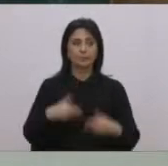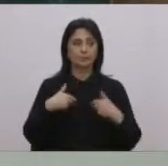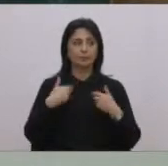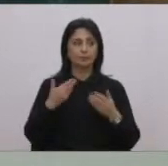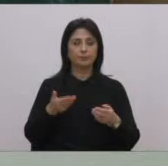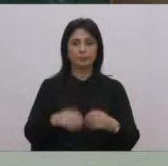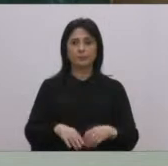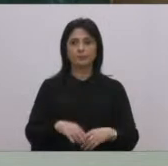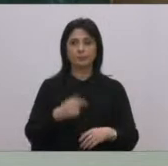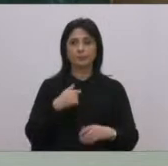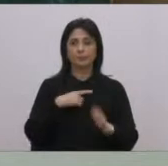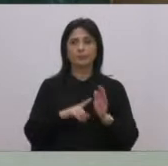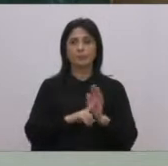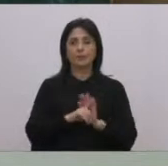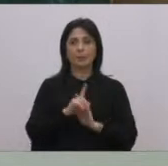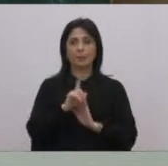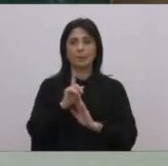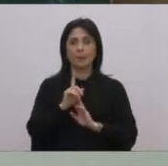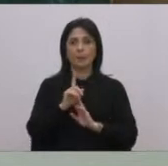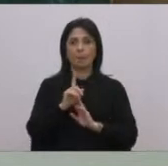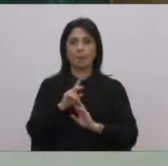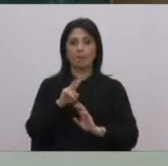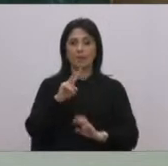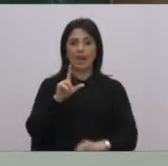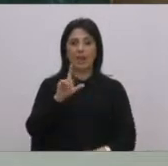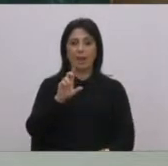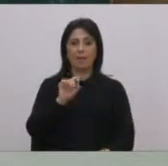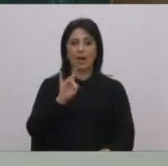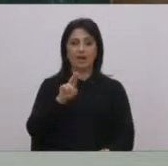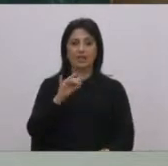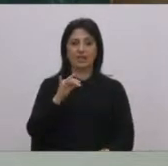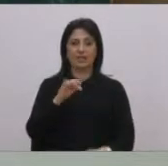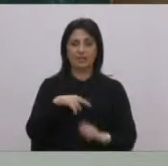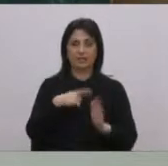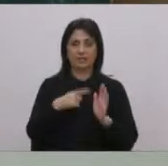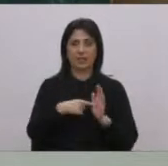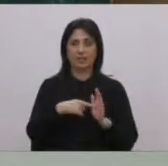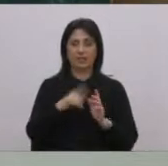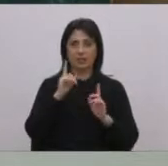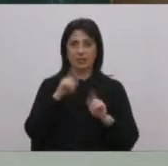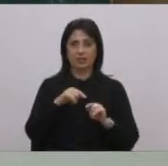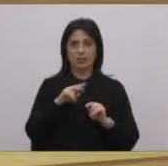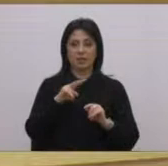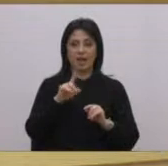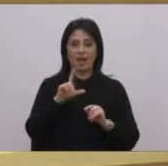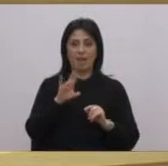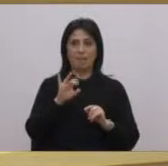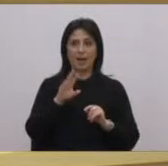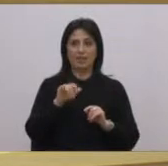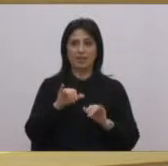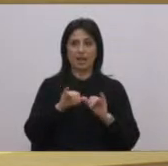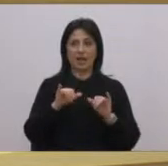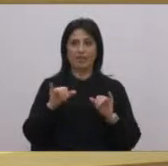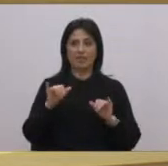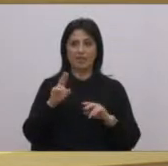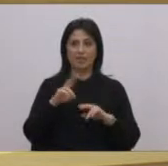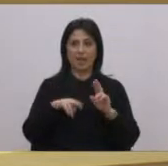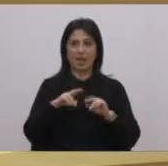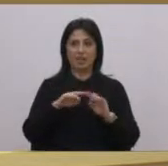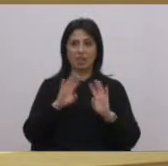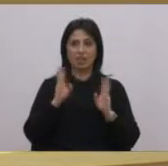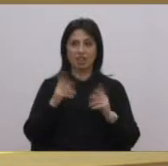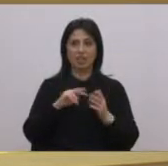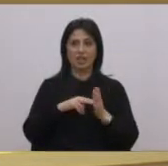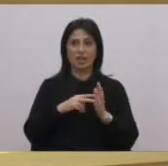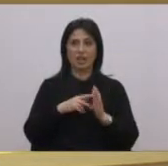მოგესალმებით. მე დავიწყებ ლებარდის საკითხით. მოგეხსენებათ, ლებარდის განთარების განაშენიანების